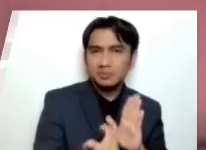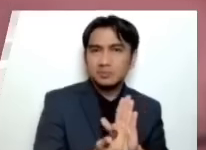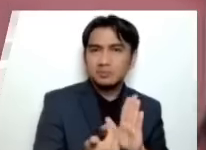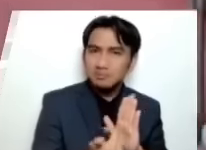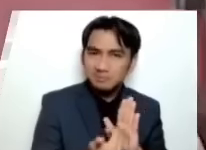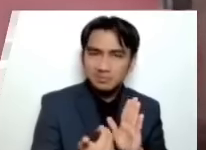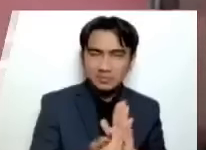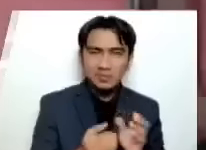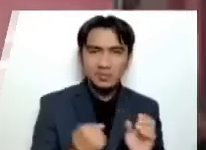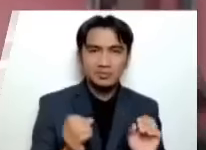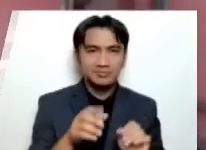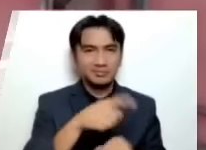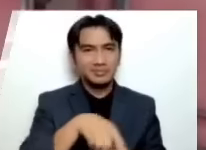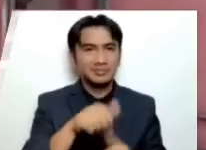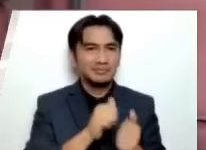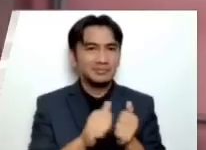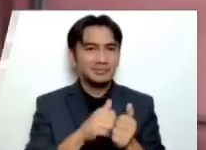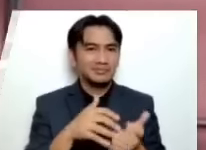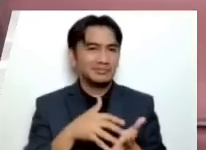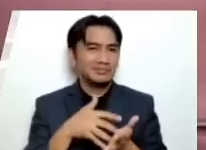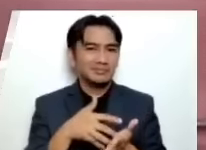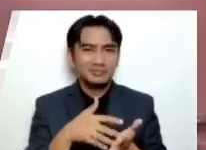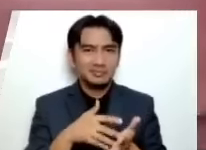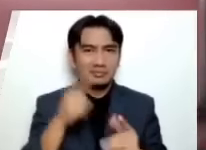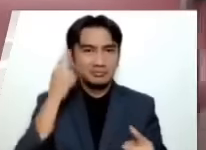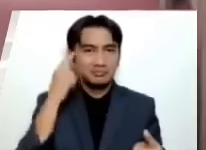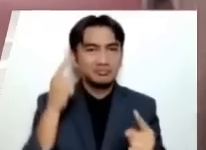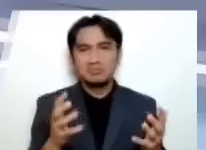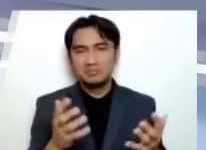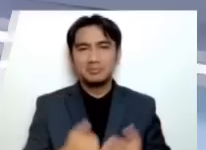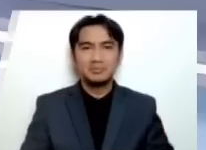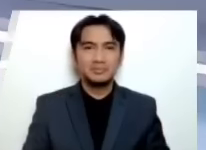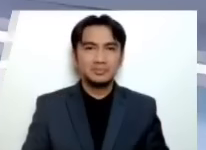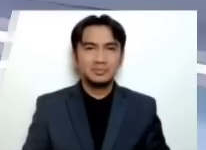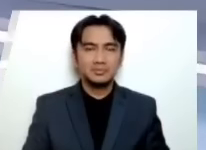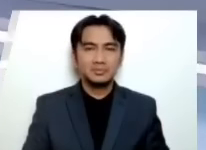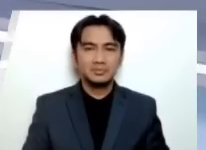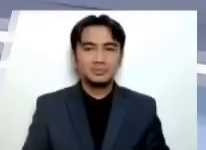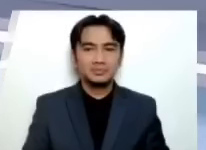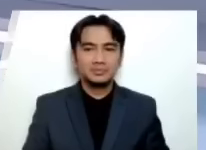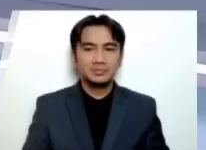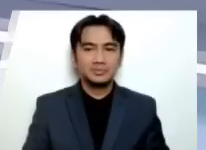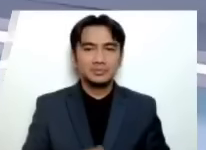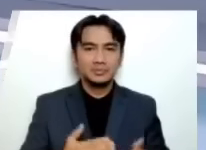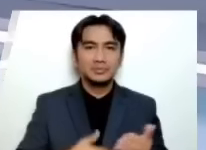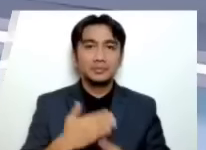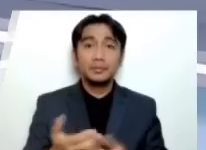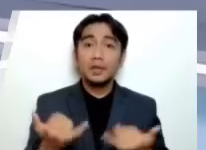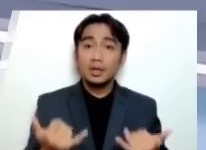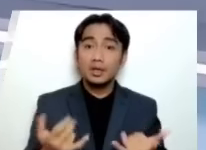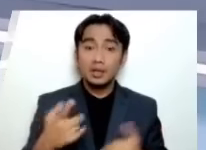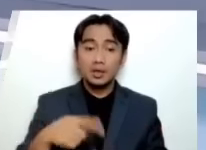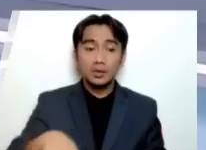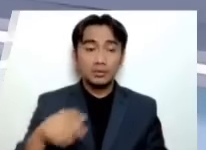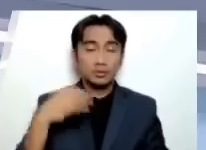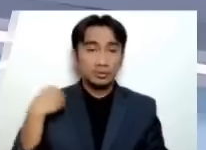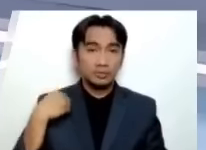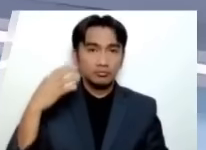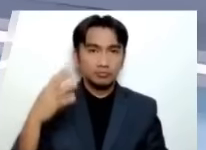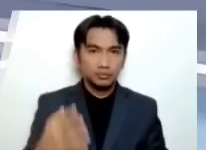Oida, nagbabalita para sa GMA Integrated News. Mga kasalukuyan at dating opisyal ang bubuo